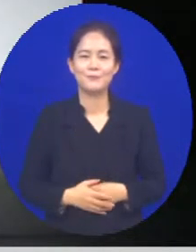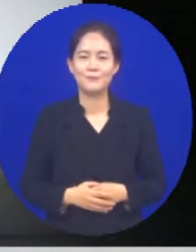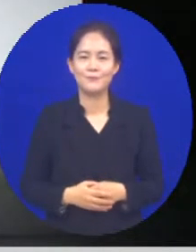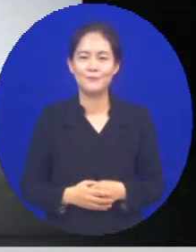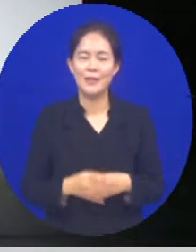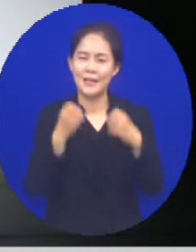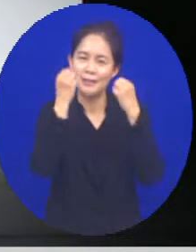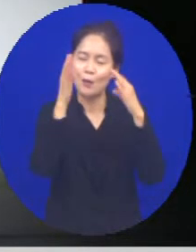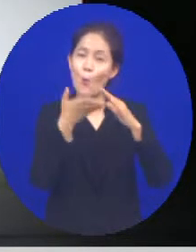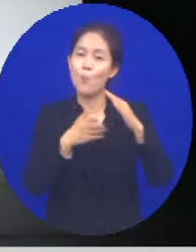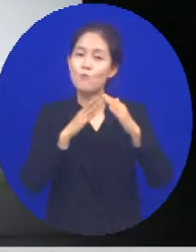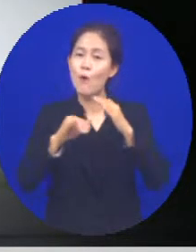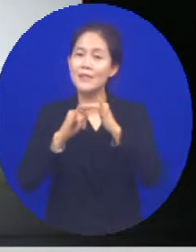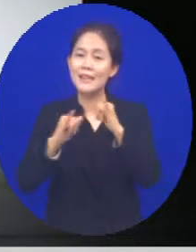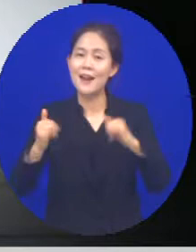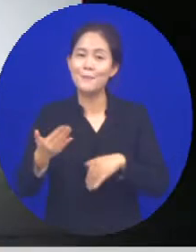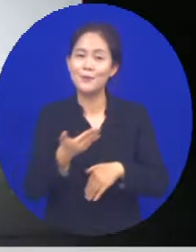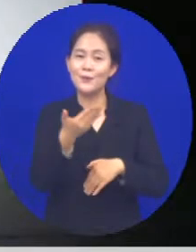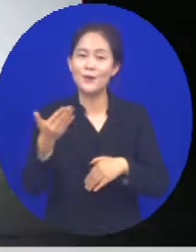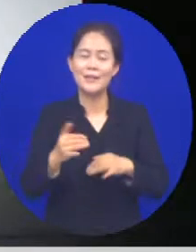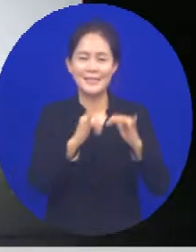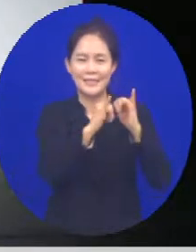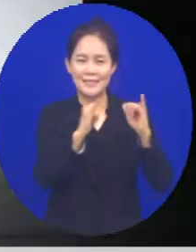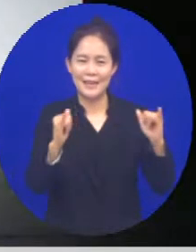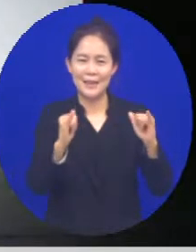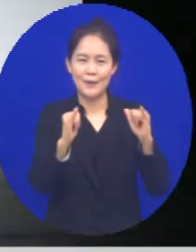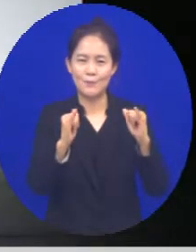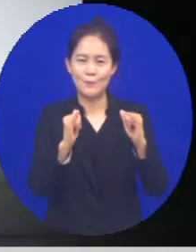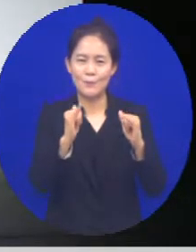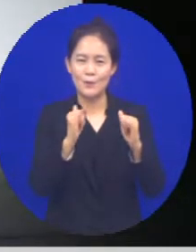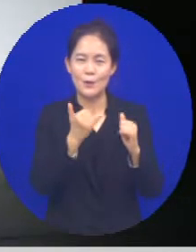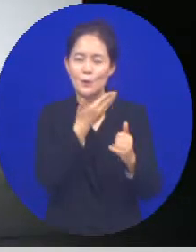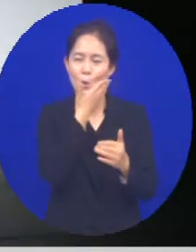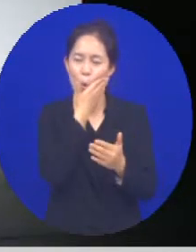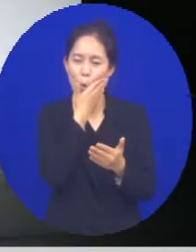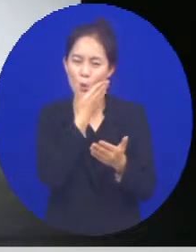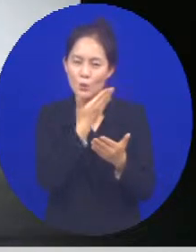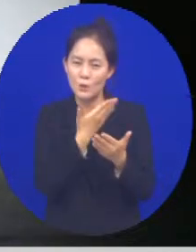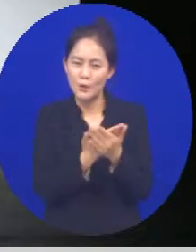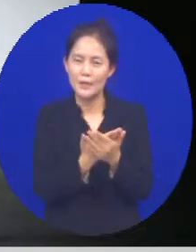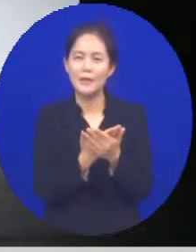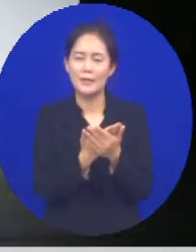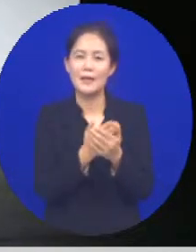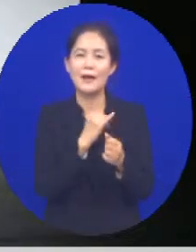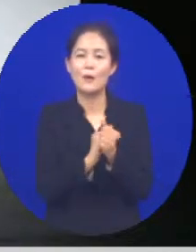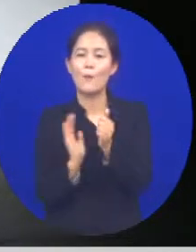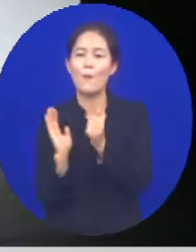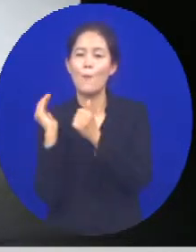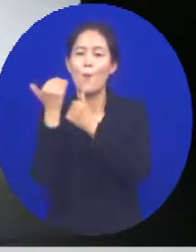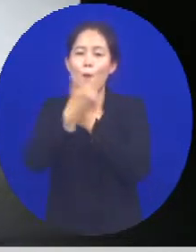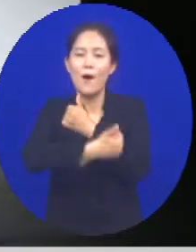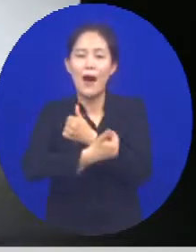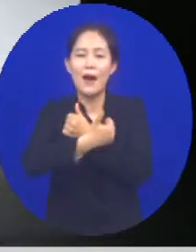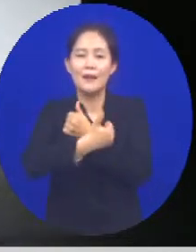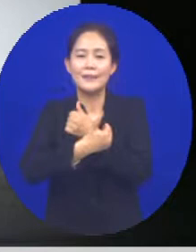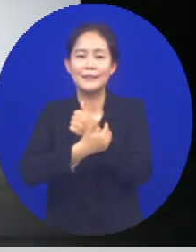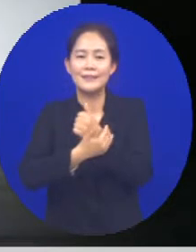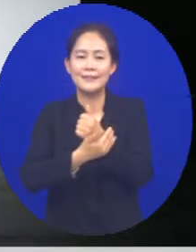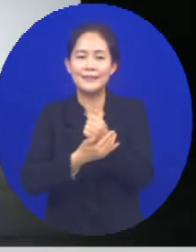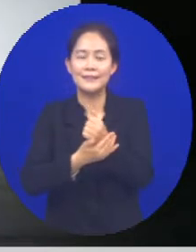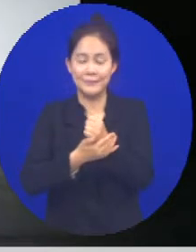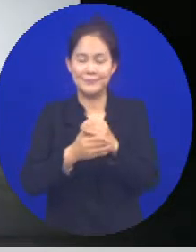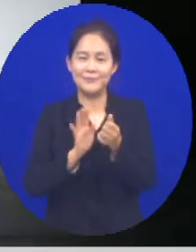file or later 아 오른 위원회의 언제